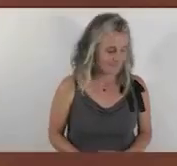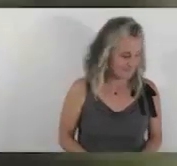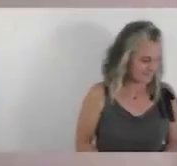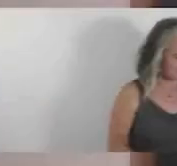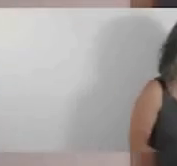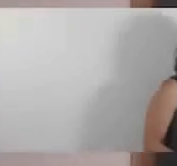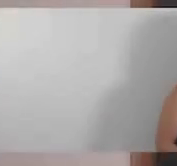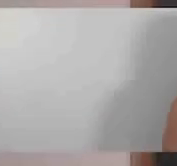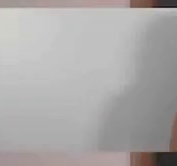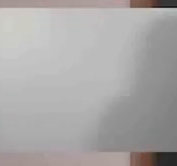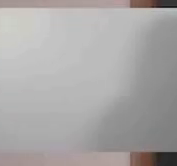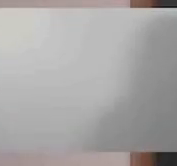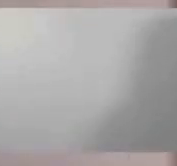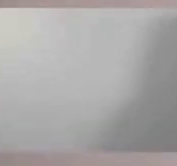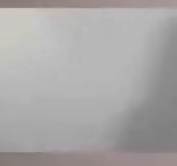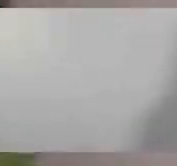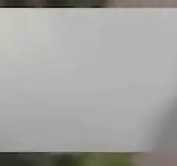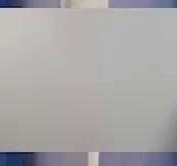Représenté. Gilles Aspinas. Oui.